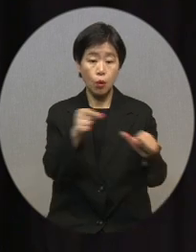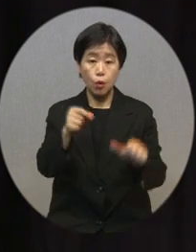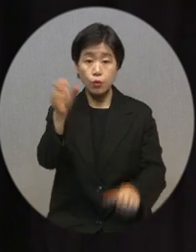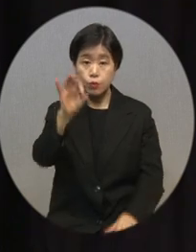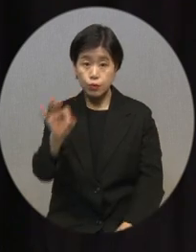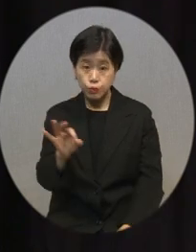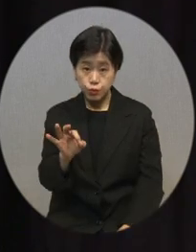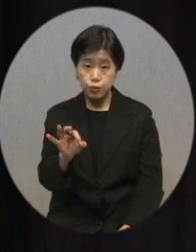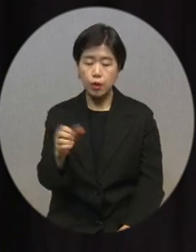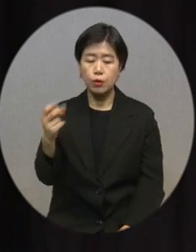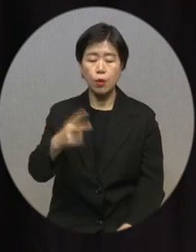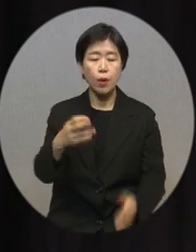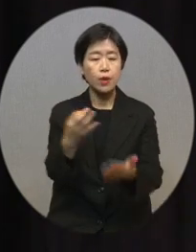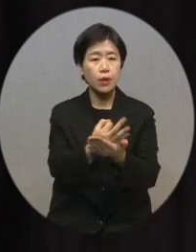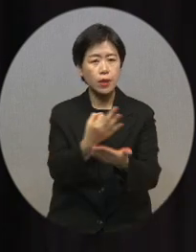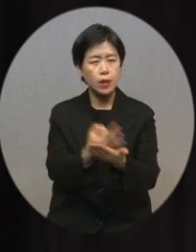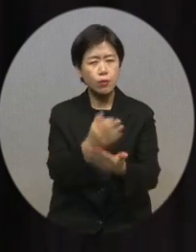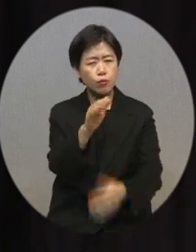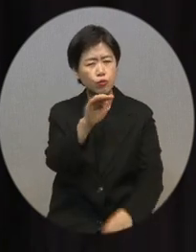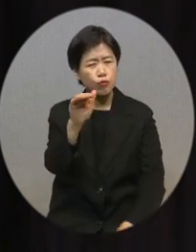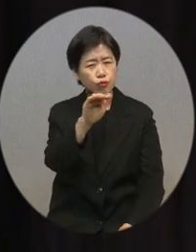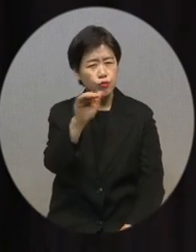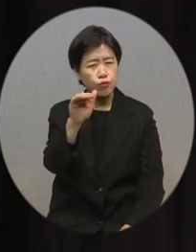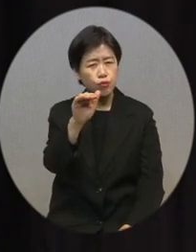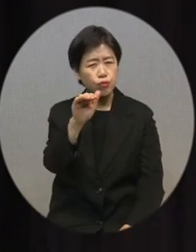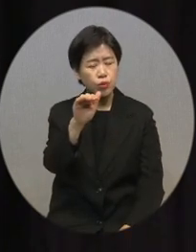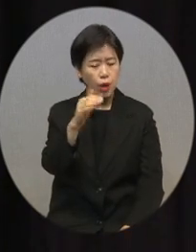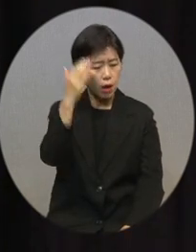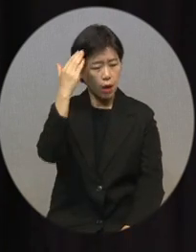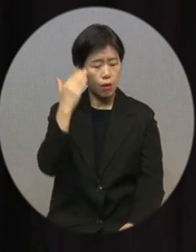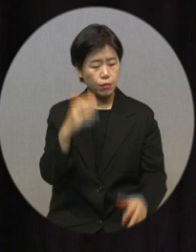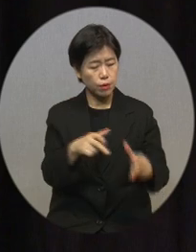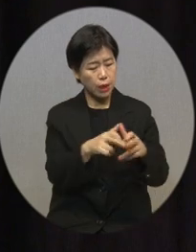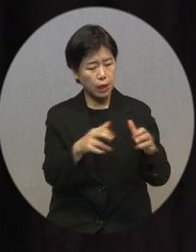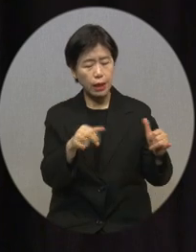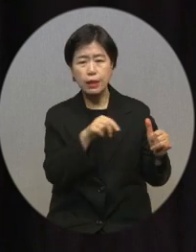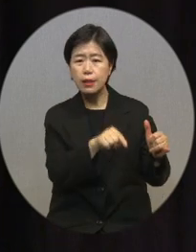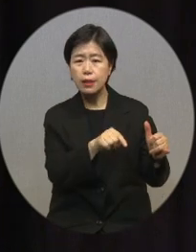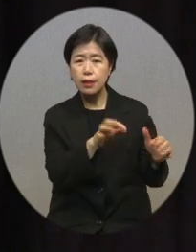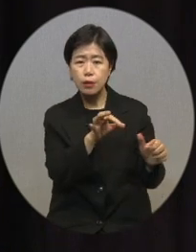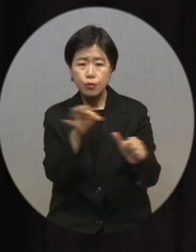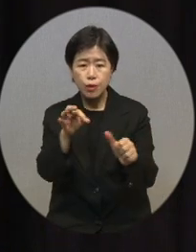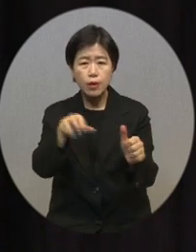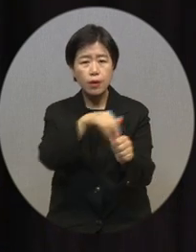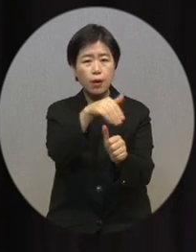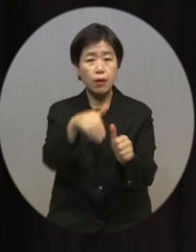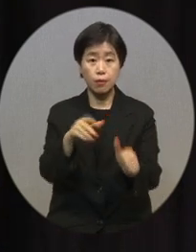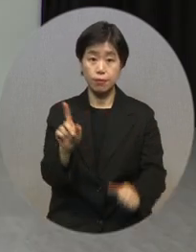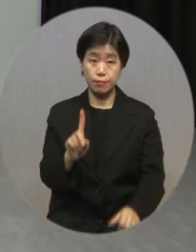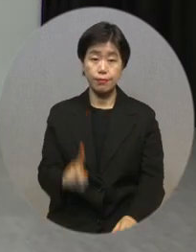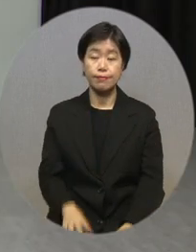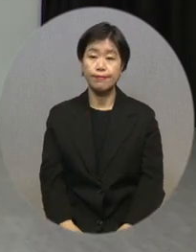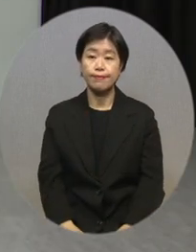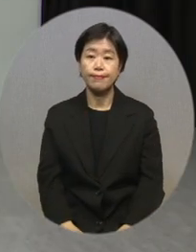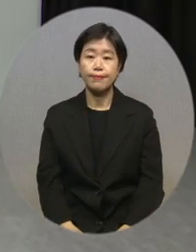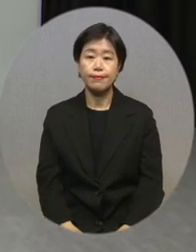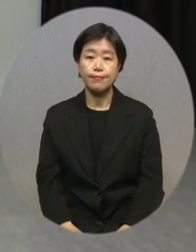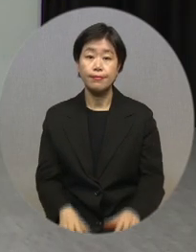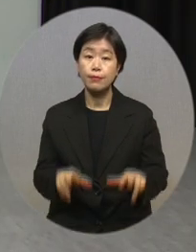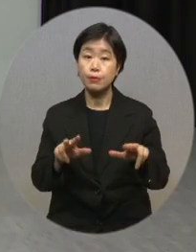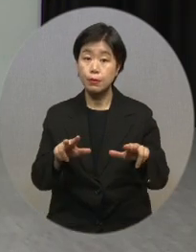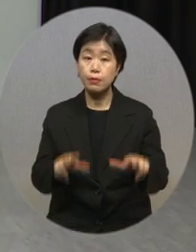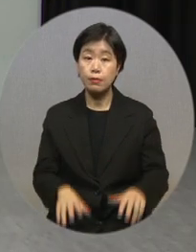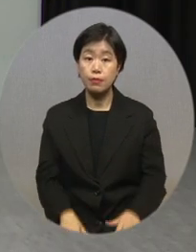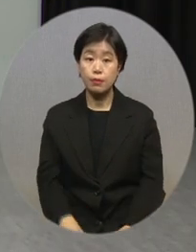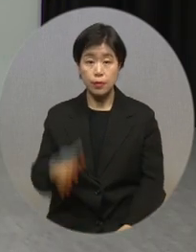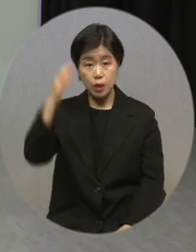또 임금 수준 이런 것이 우리나라 장애인들은 고용 실태가 현재 어떻게 돼 있습니까?